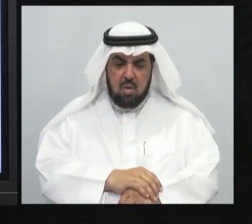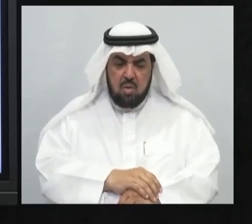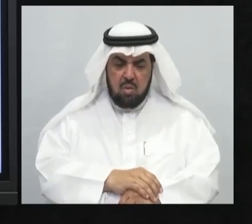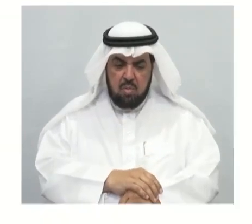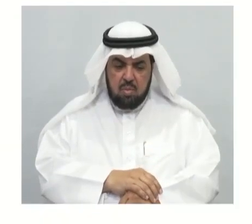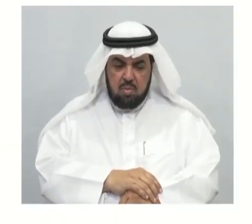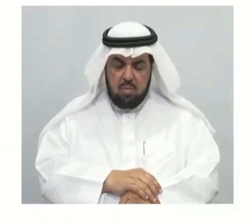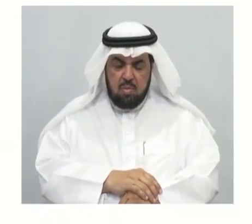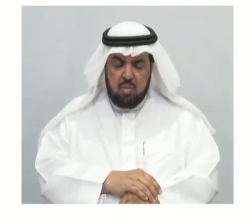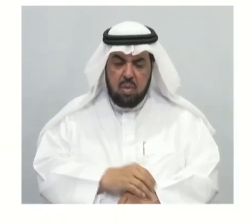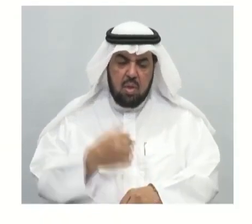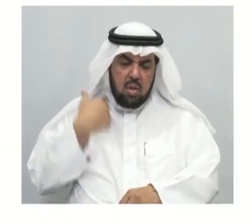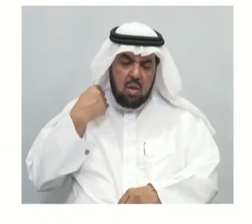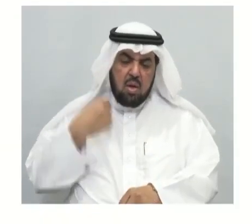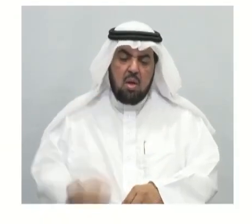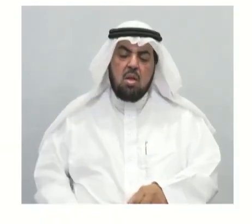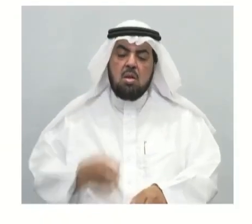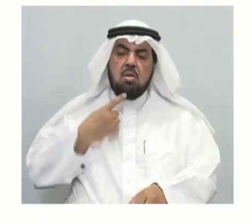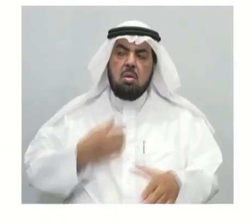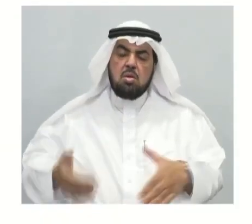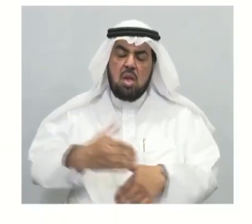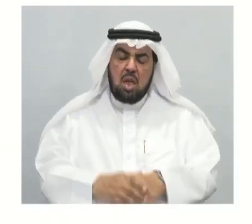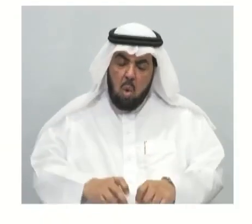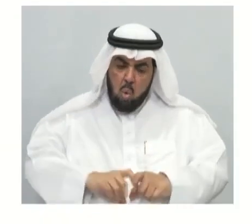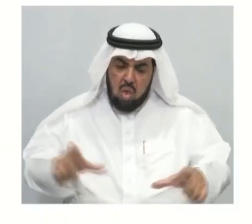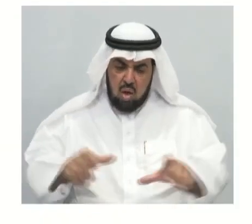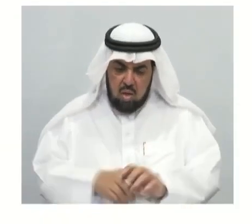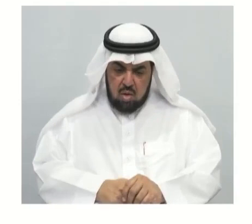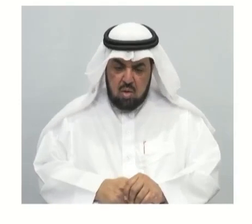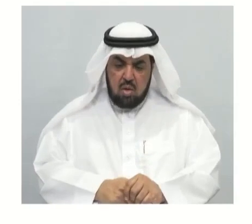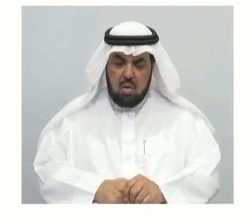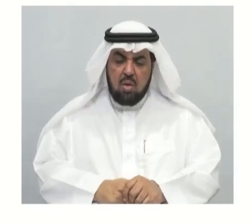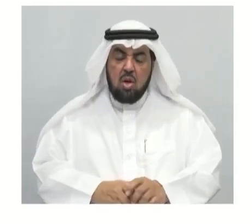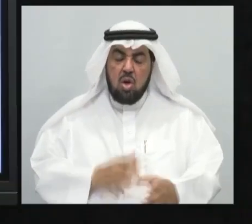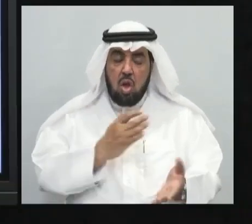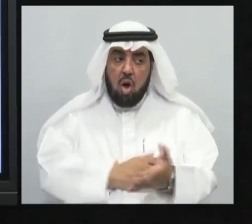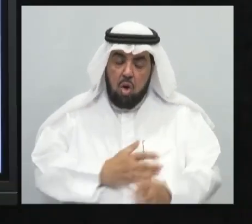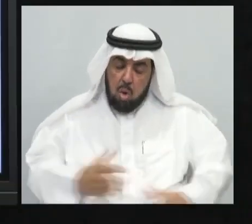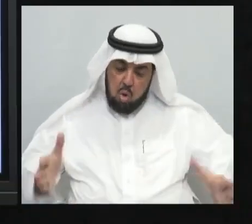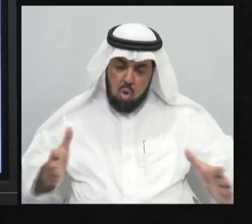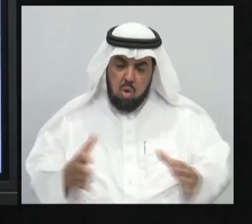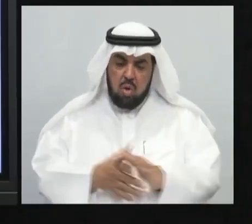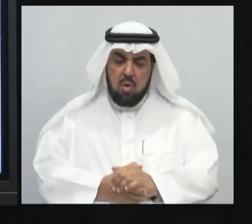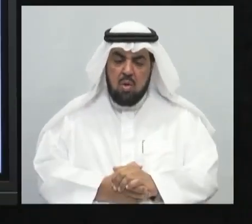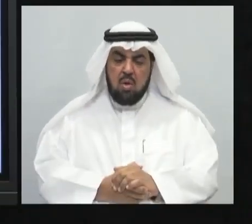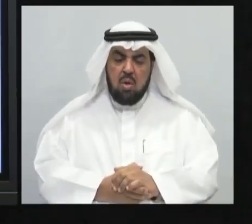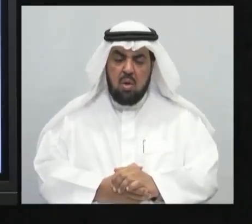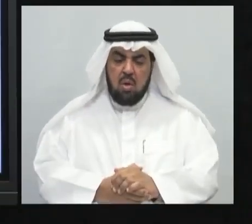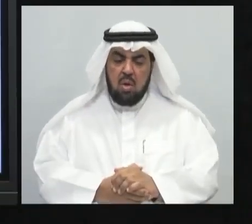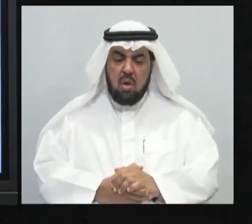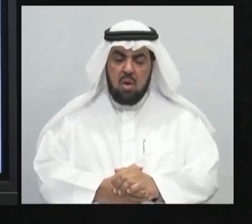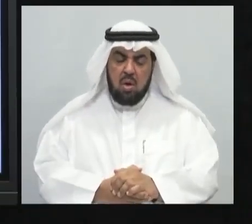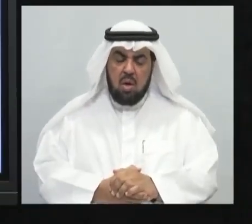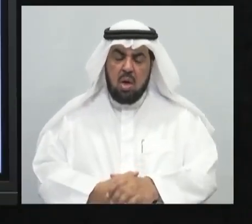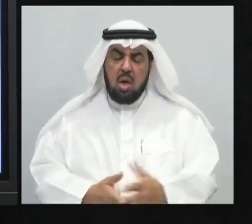هي المكونات في حال الرغبه في الزياده او في التوضيح اكثر او يكون التقرير كبير جدا احنا اتفقنا مثلا تقارير